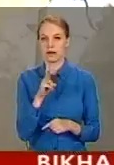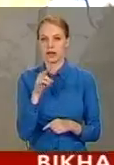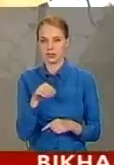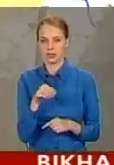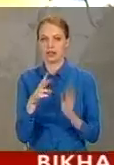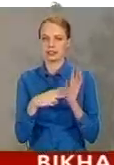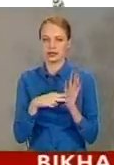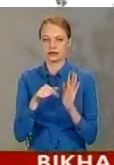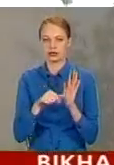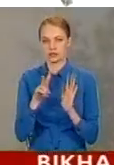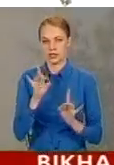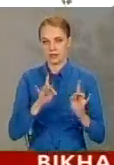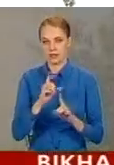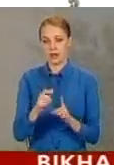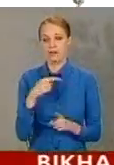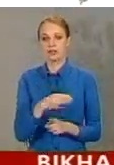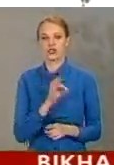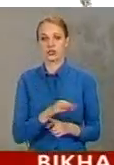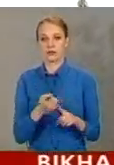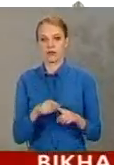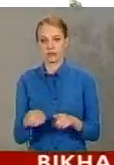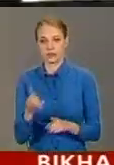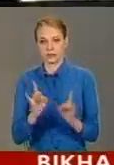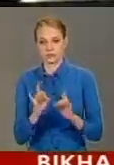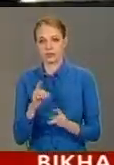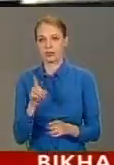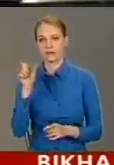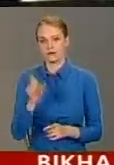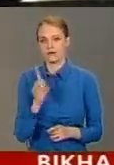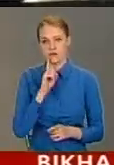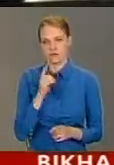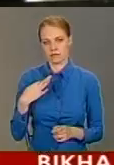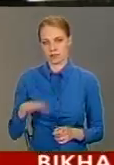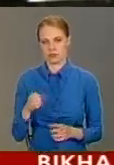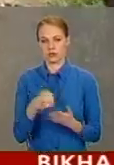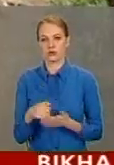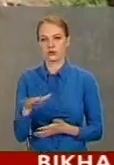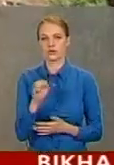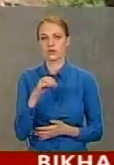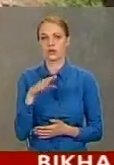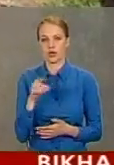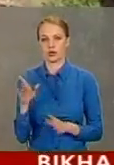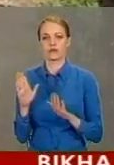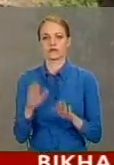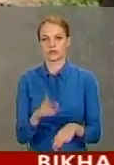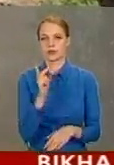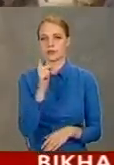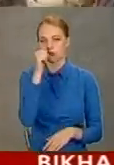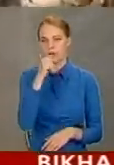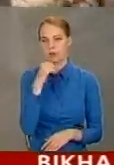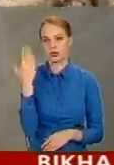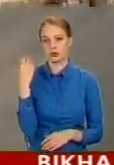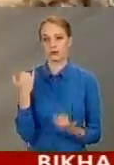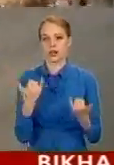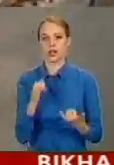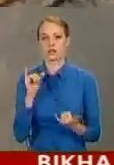калібру 7,62. Застосовувати в бою ці калібри солдату поки що не доводилося. До зони АТО армієць прибув півтора місяця тому.